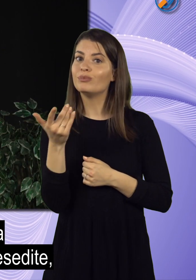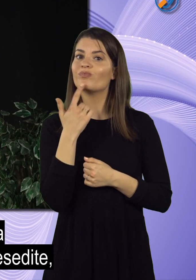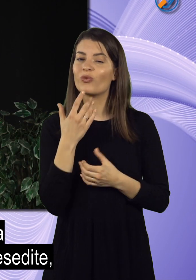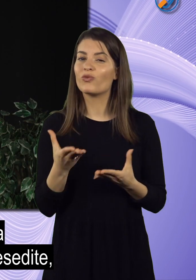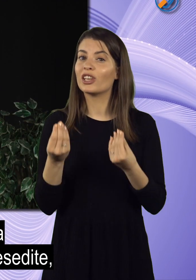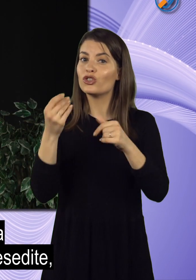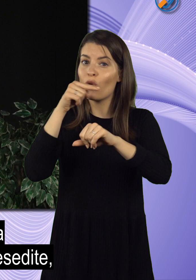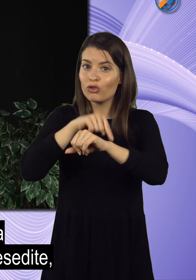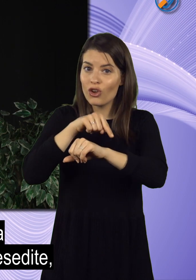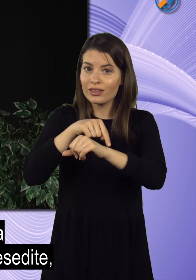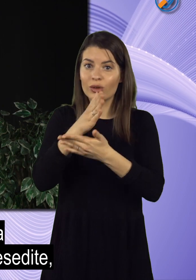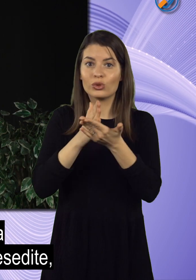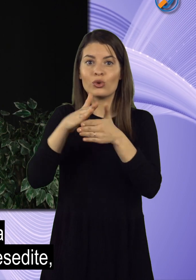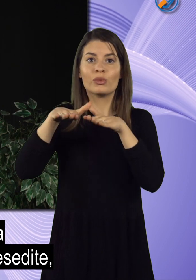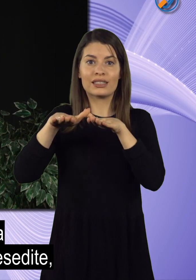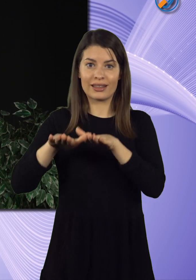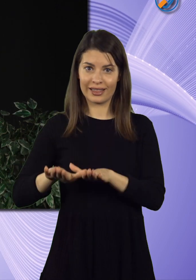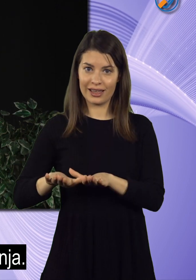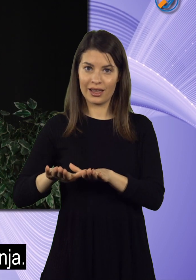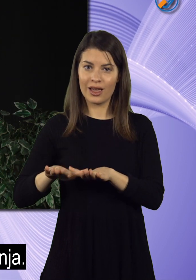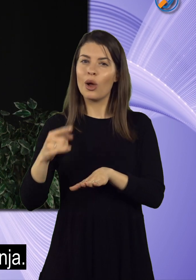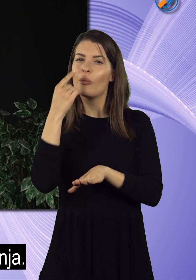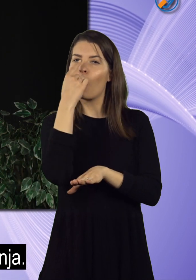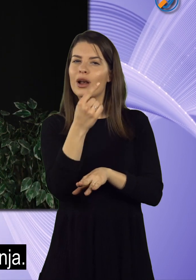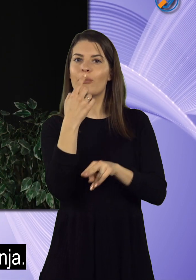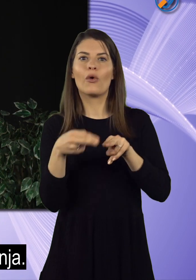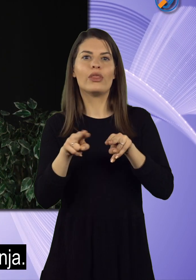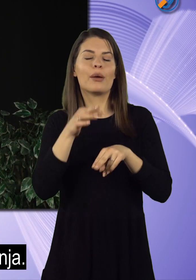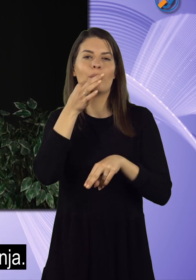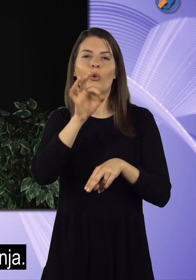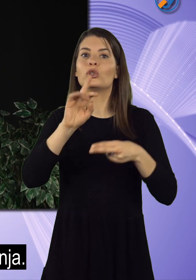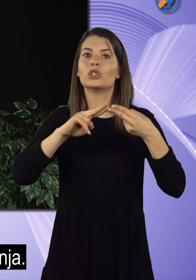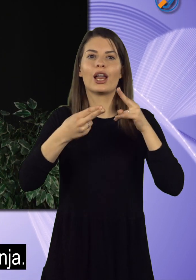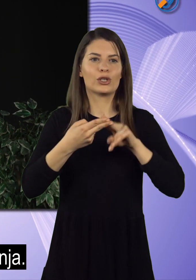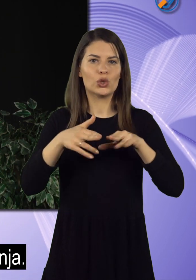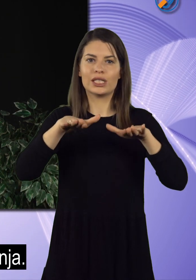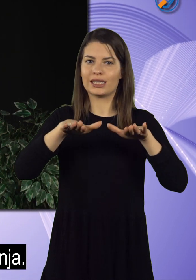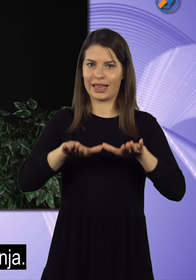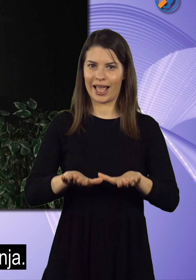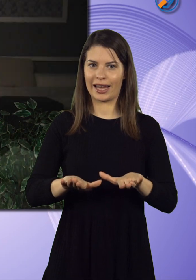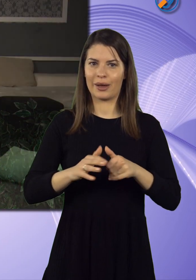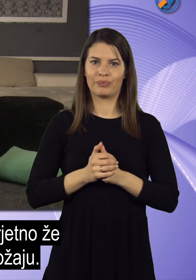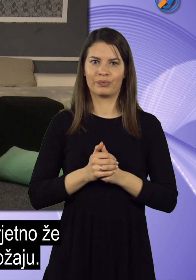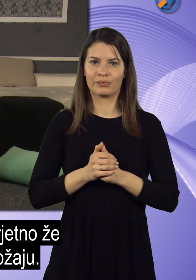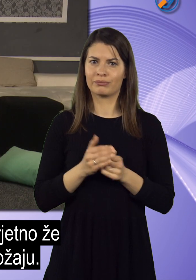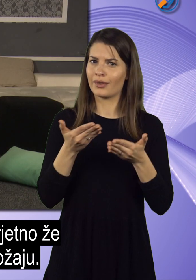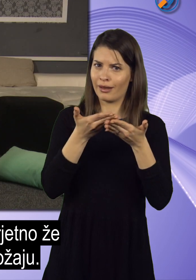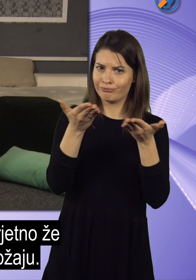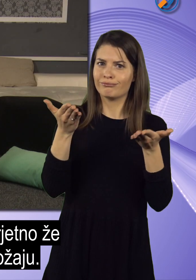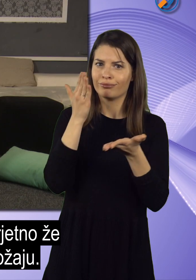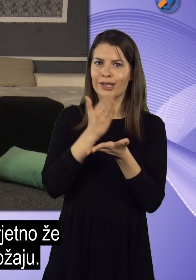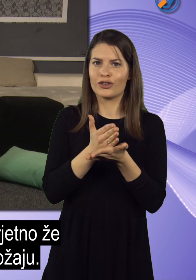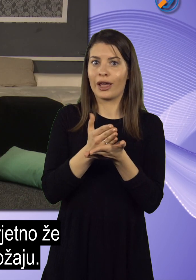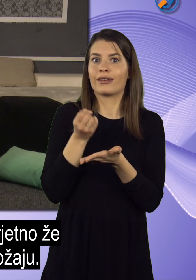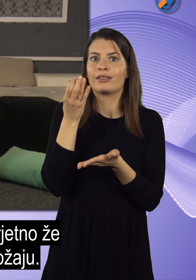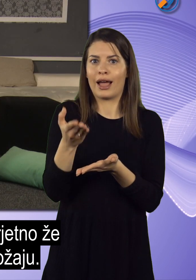ki pa večino časa v službi presedite, pa si poglejmo najboljši način sedenja. Vsak med vami